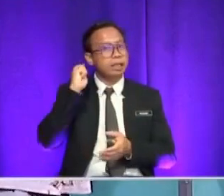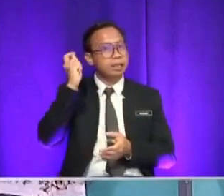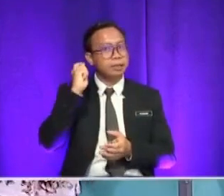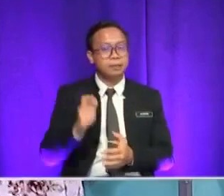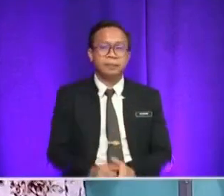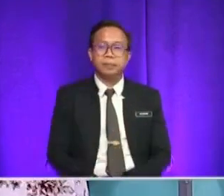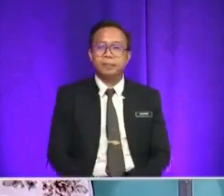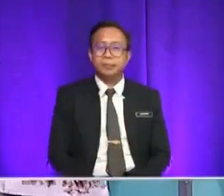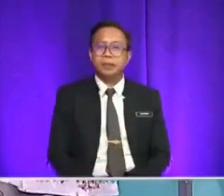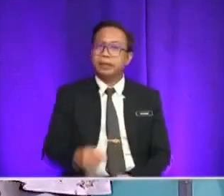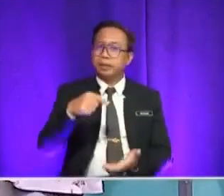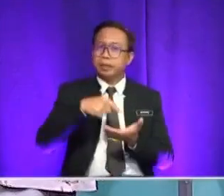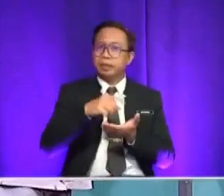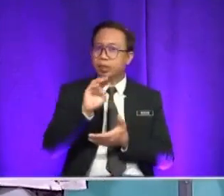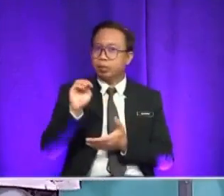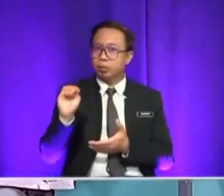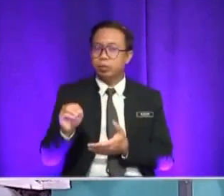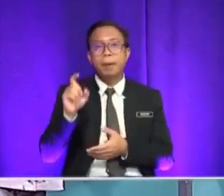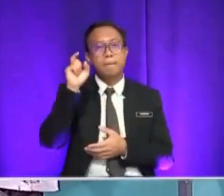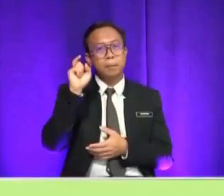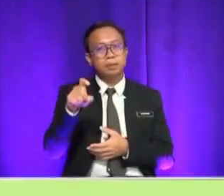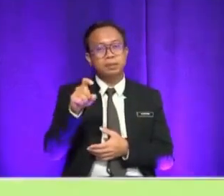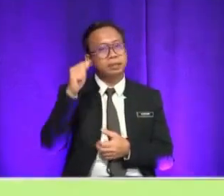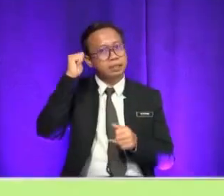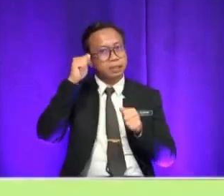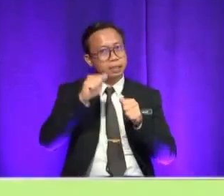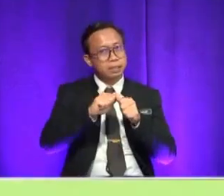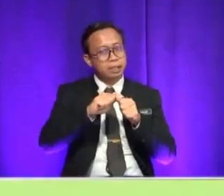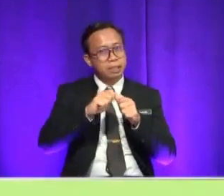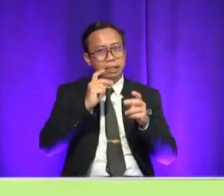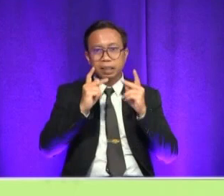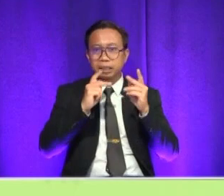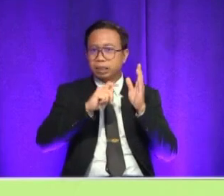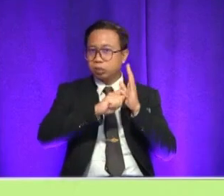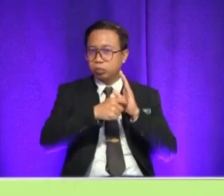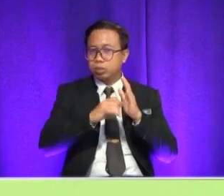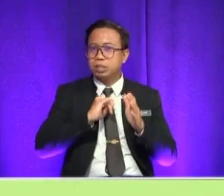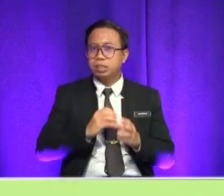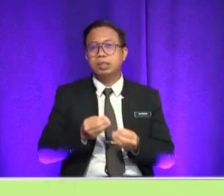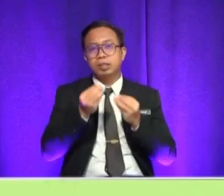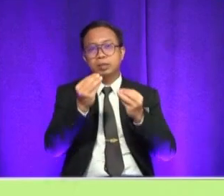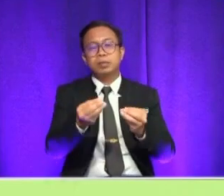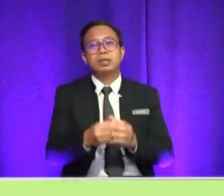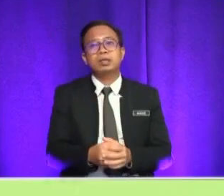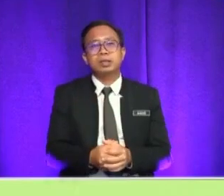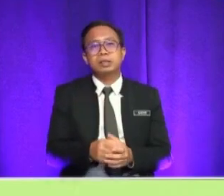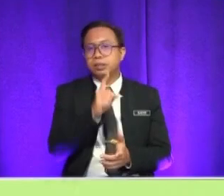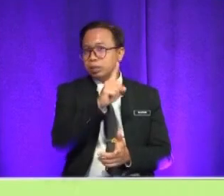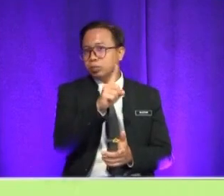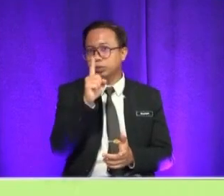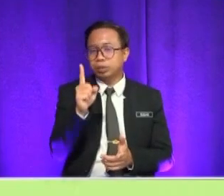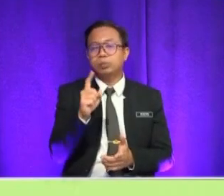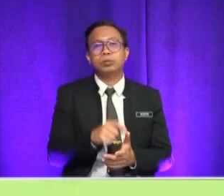Okey. Jadi dekat sini murid-murid mesti mengingati kata-kata kunci yang telah saya berikan. Okey, kita pergi satu